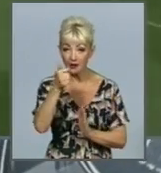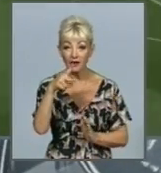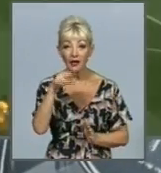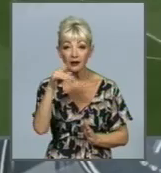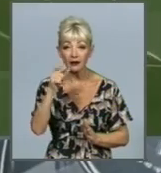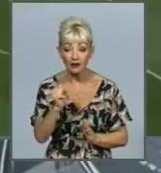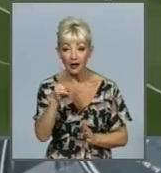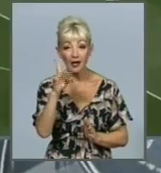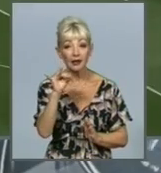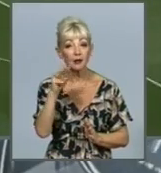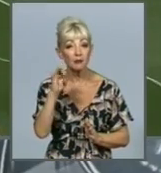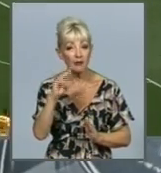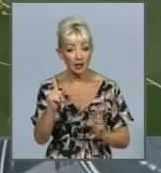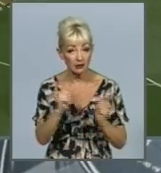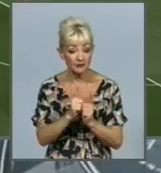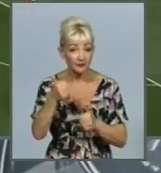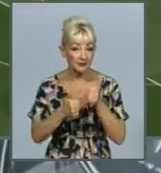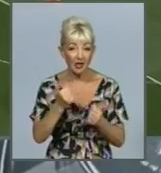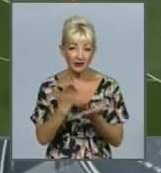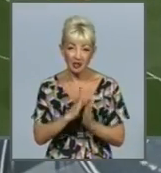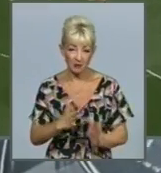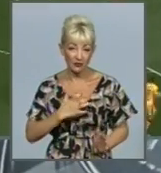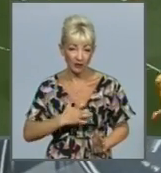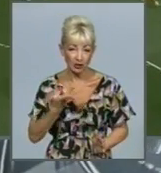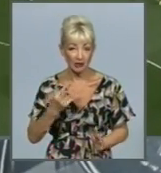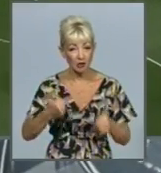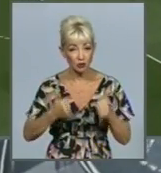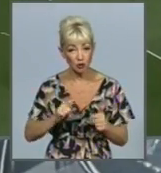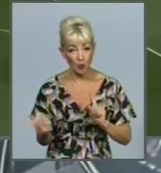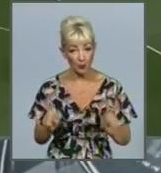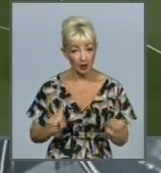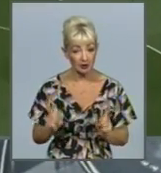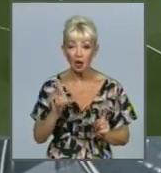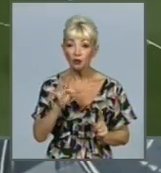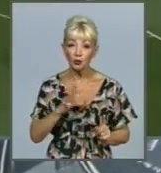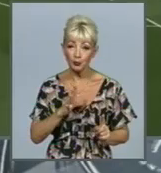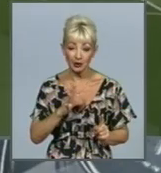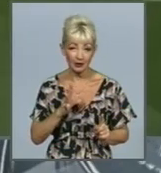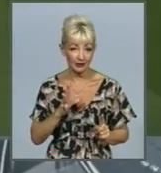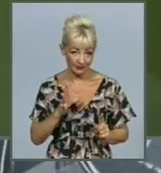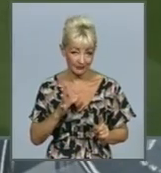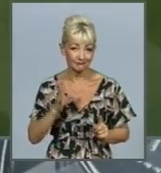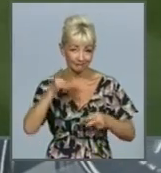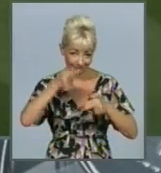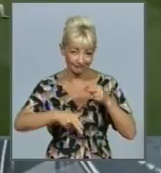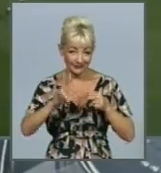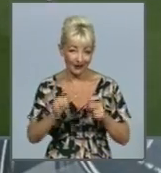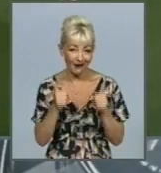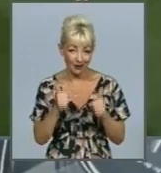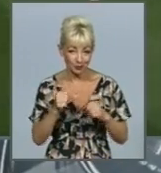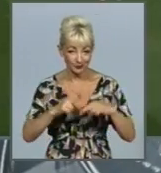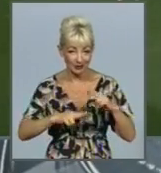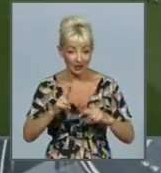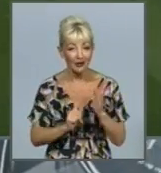принимал «Кремень». Поединок не имел турнирного значения для соперников, но они были не прочь завершить сезон на мажорной ноте.